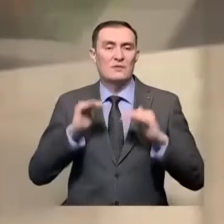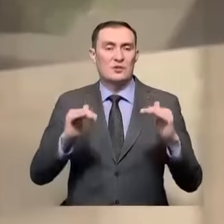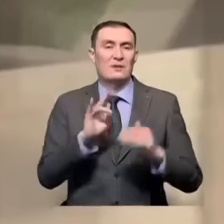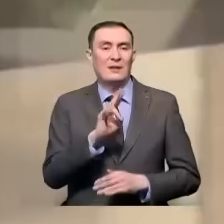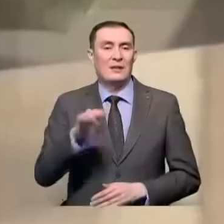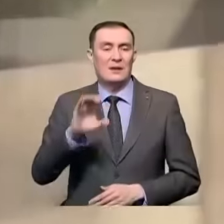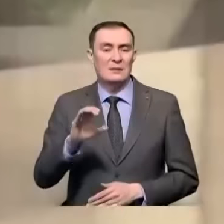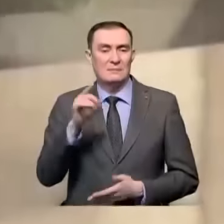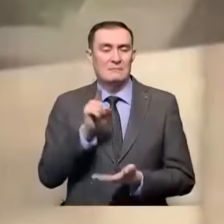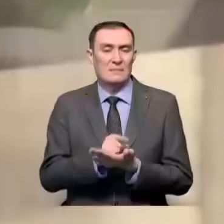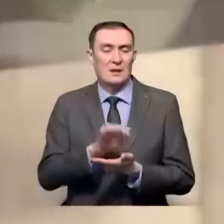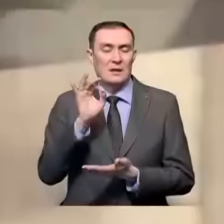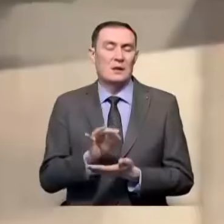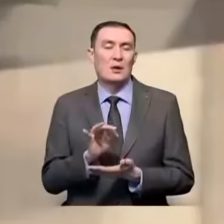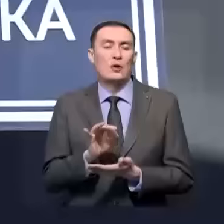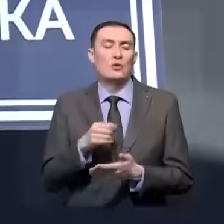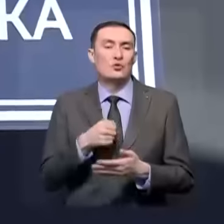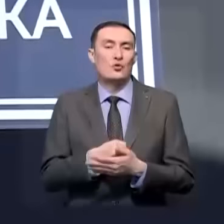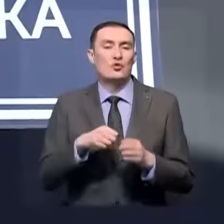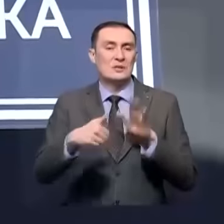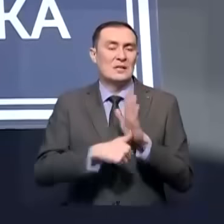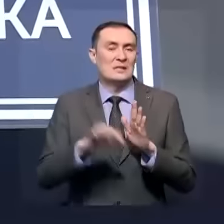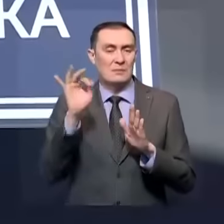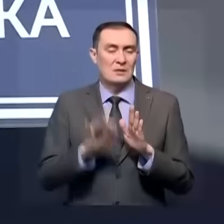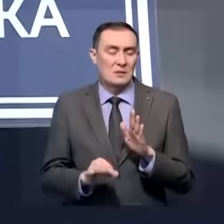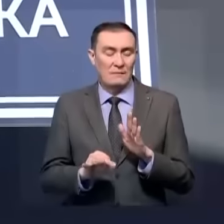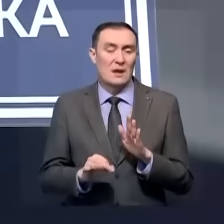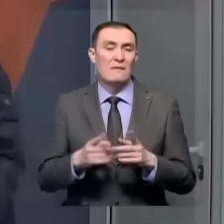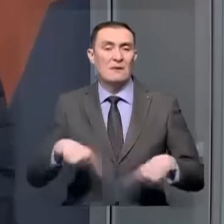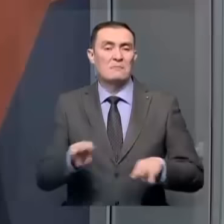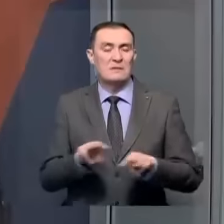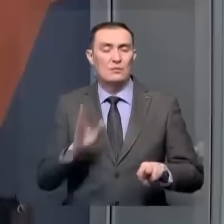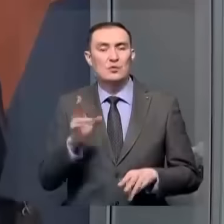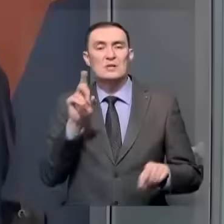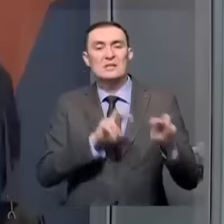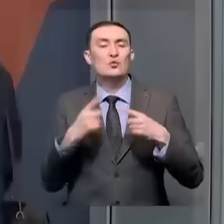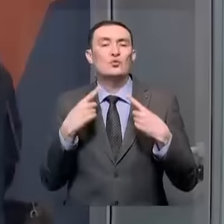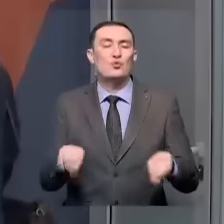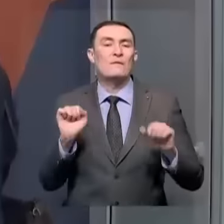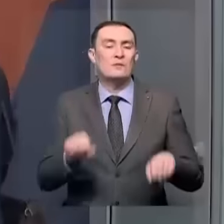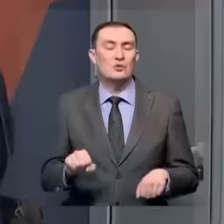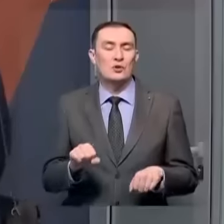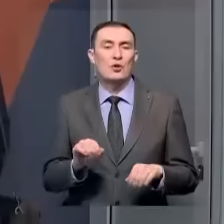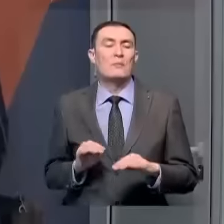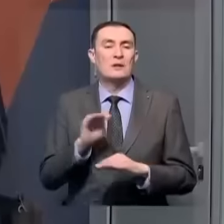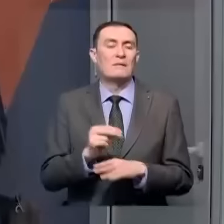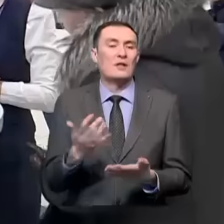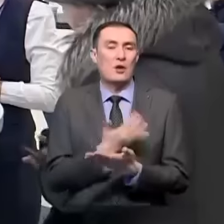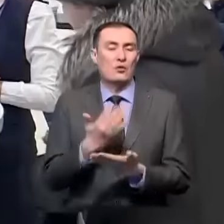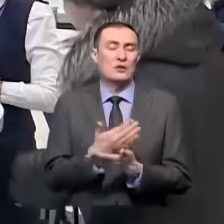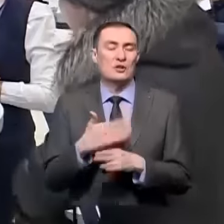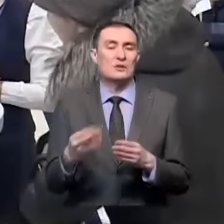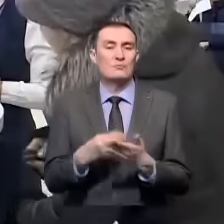ставку налога на добавленную стоимость до 16%. В Кабмине будут искать другие пути пополнения доходной части